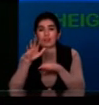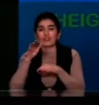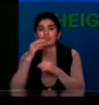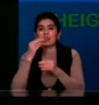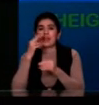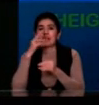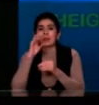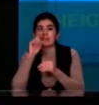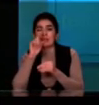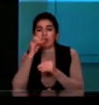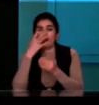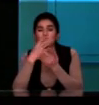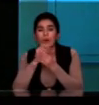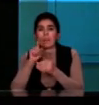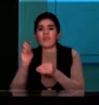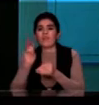самой веб-страницы.